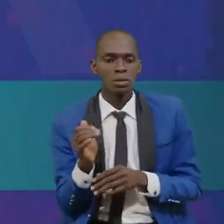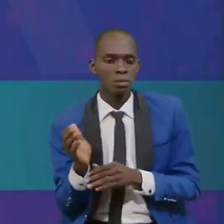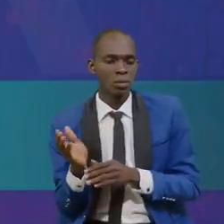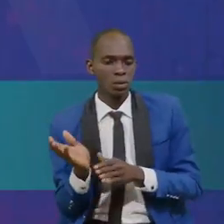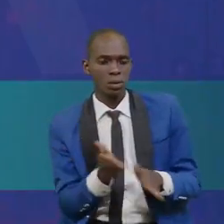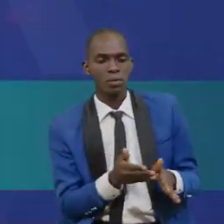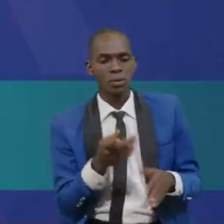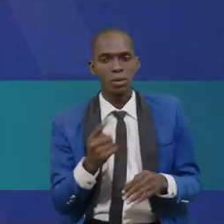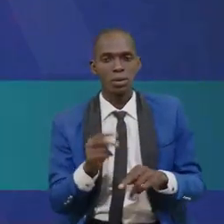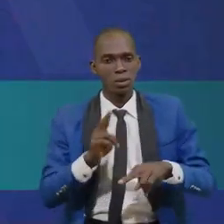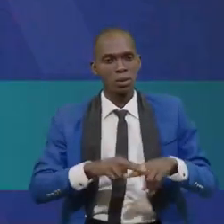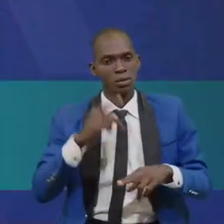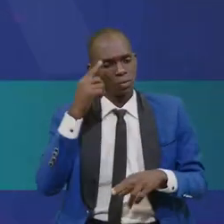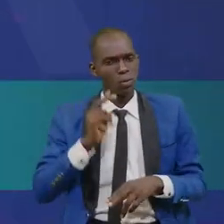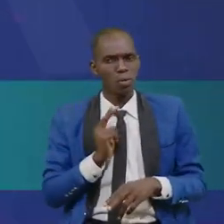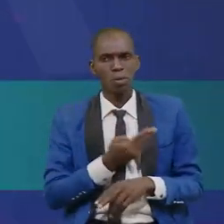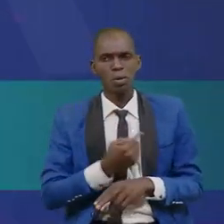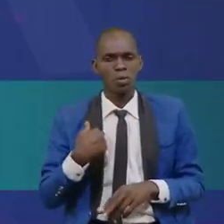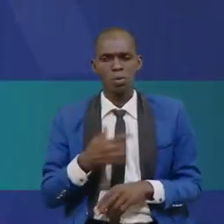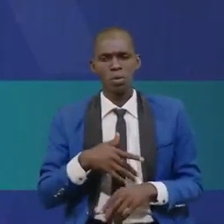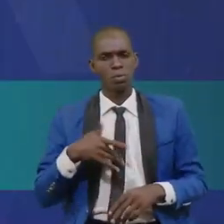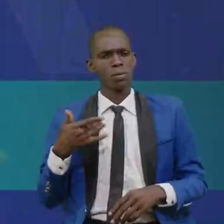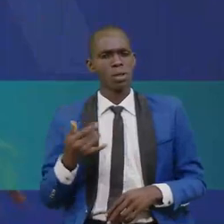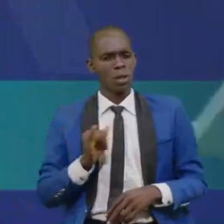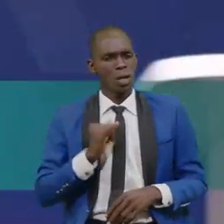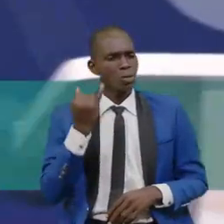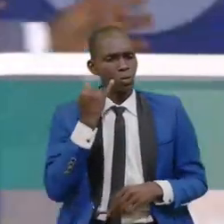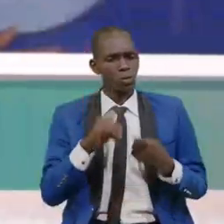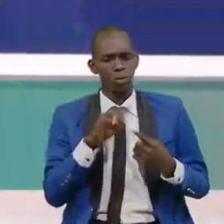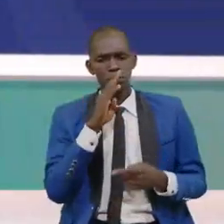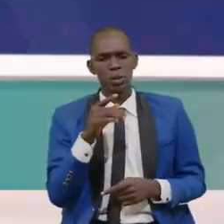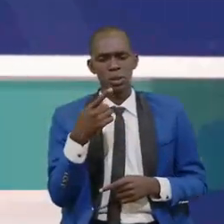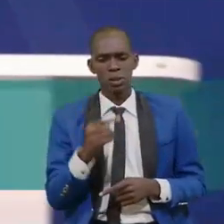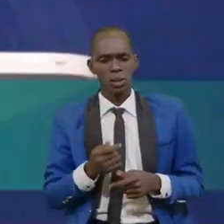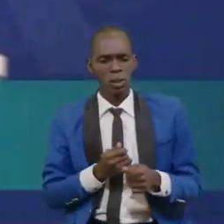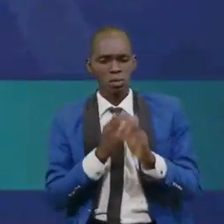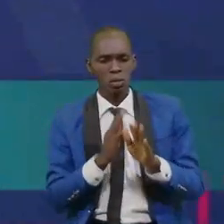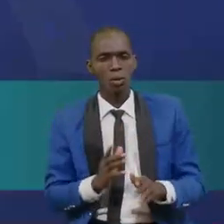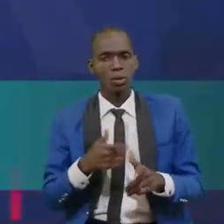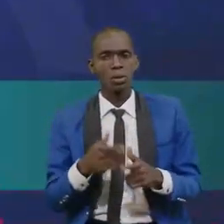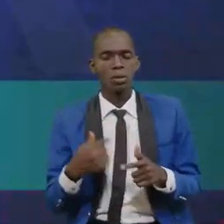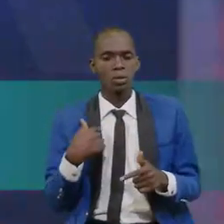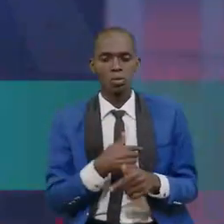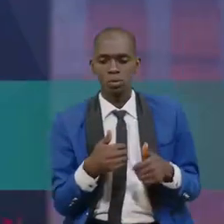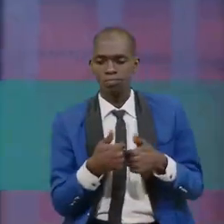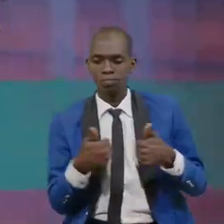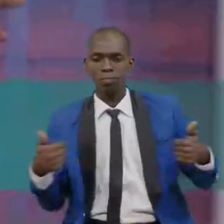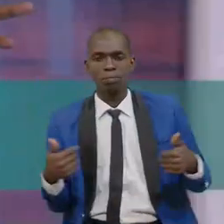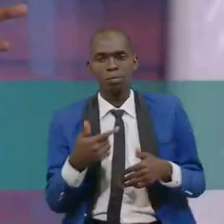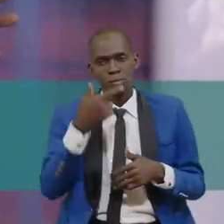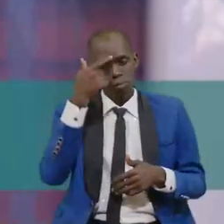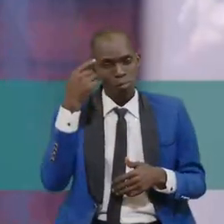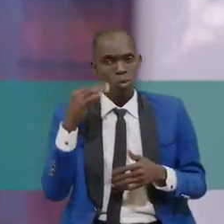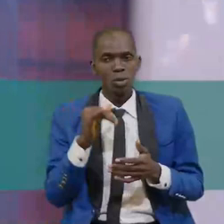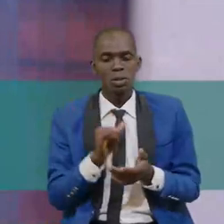ne nous laisse pas le siège. Nous nous disons, ah, moi je dois être un apôtre, hein. Et nous levons, nous passons.